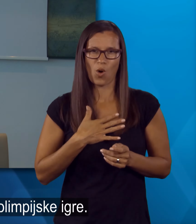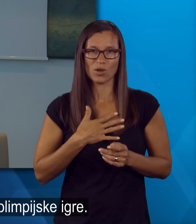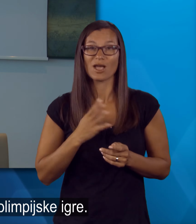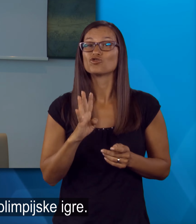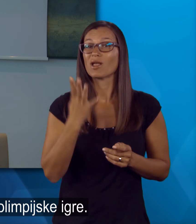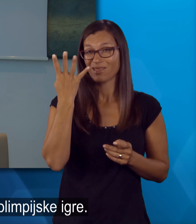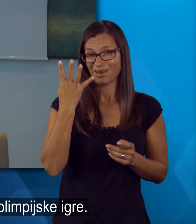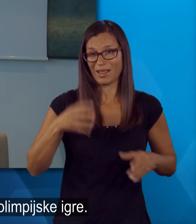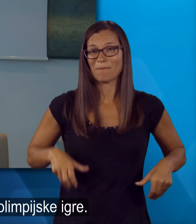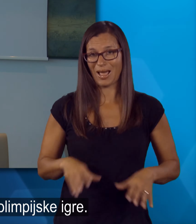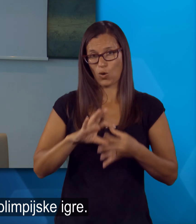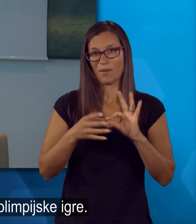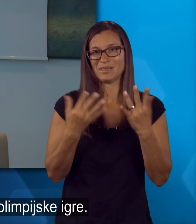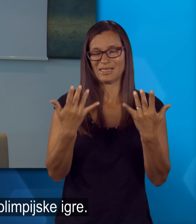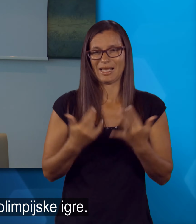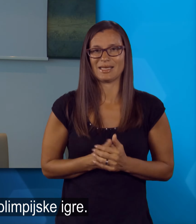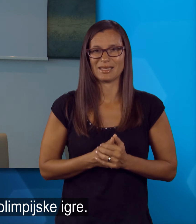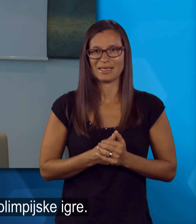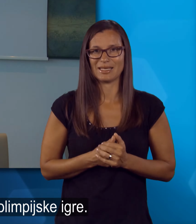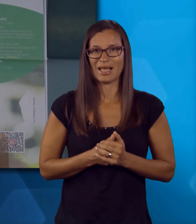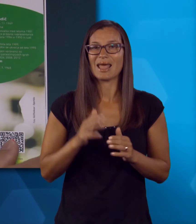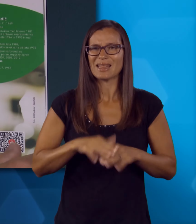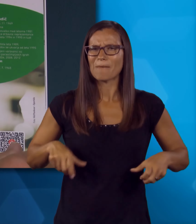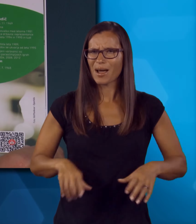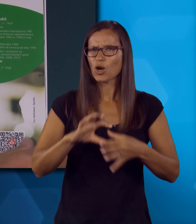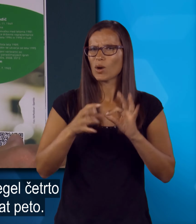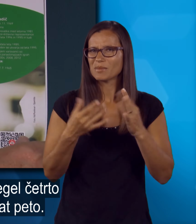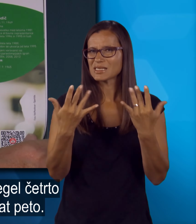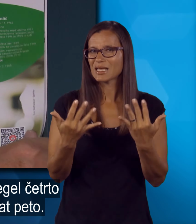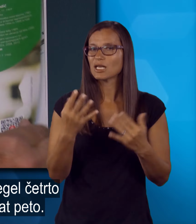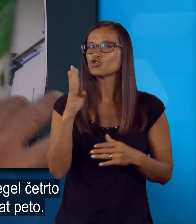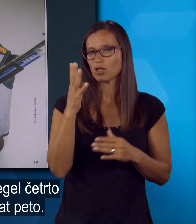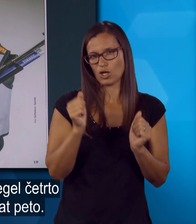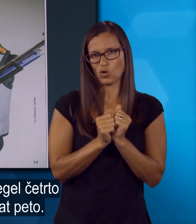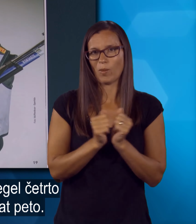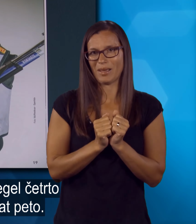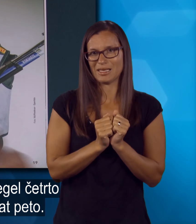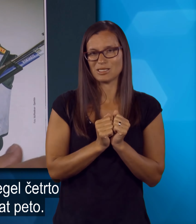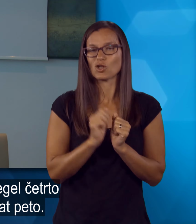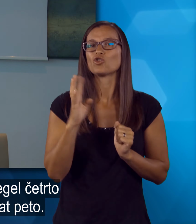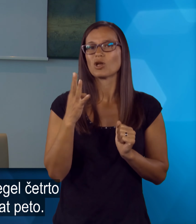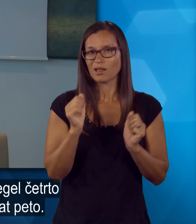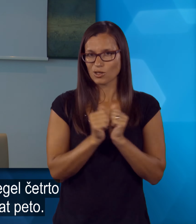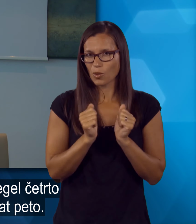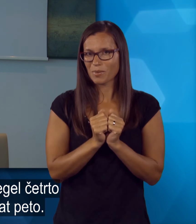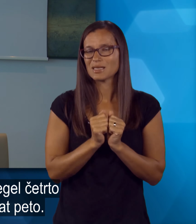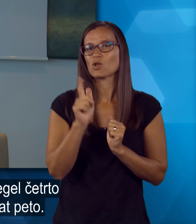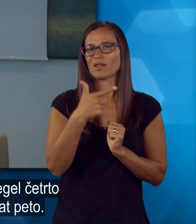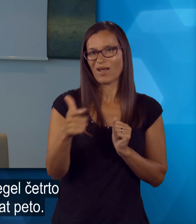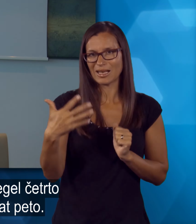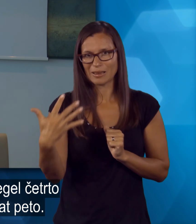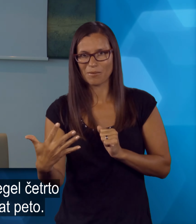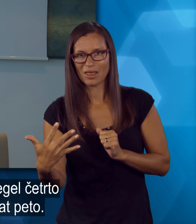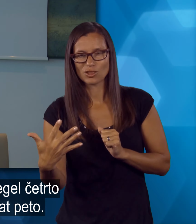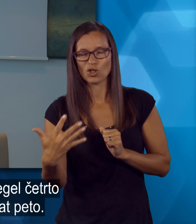So pa to moje četrte paraolimpijske igre. Na paraolimpijskih igrah četrto mesto. Četrto